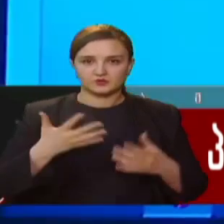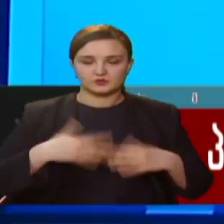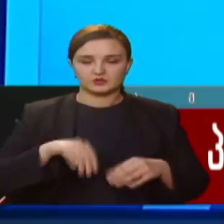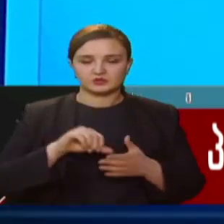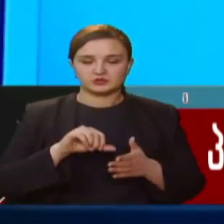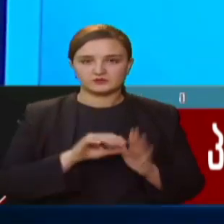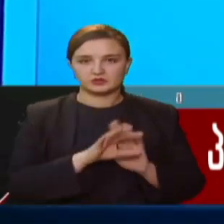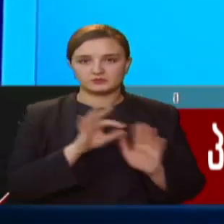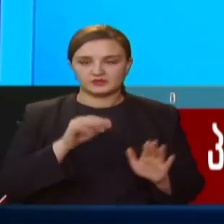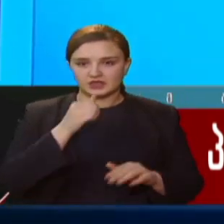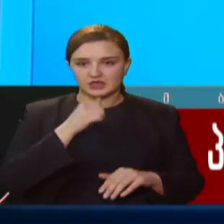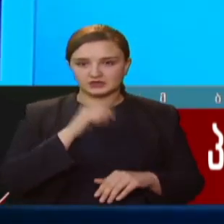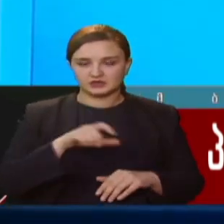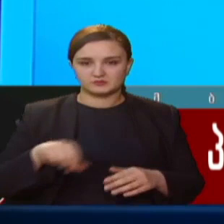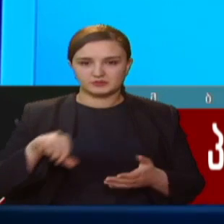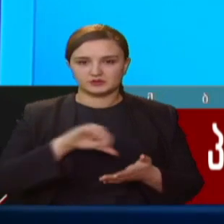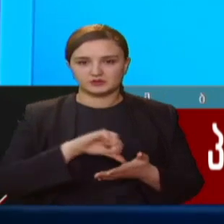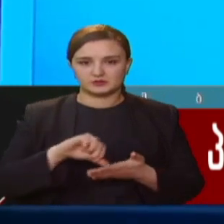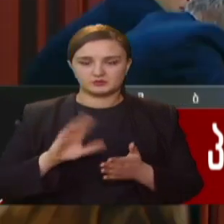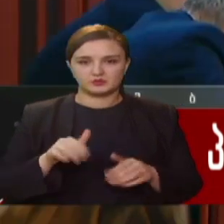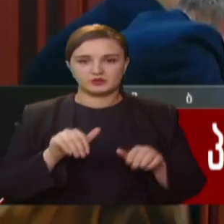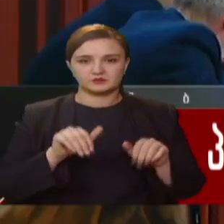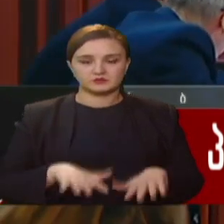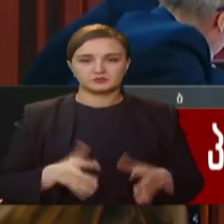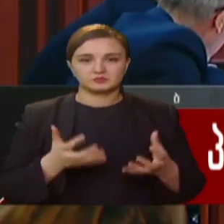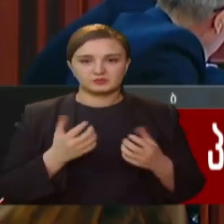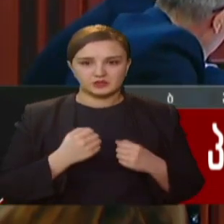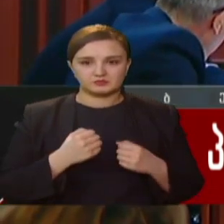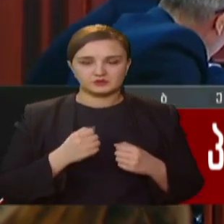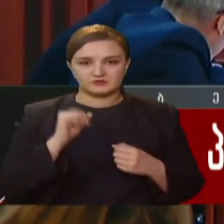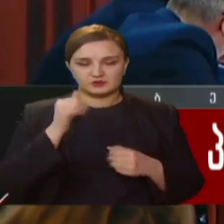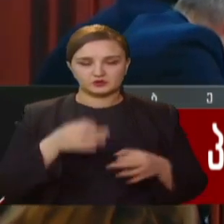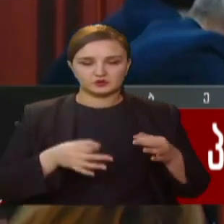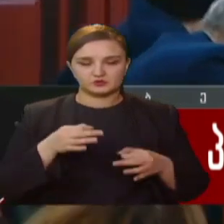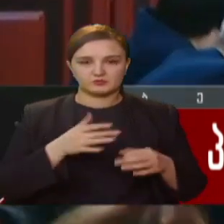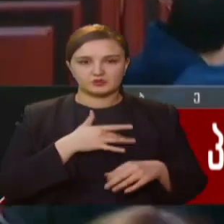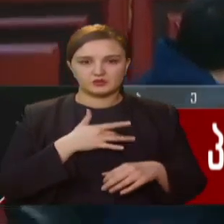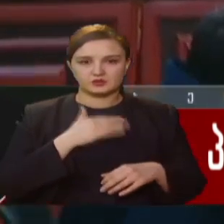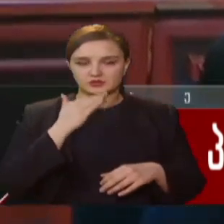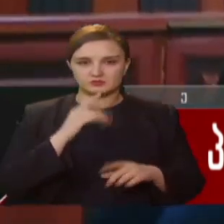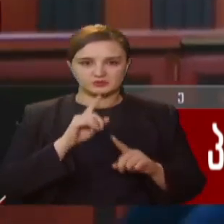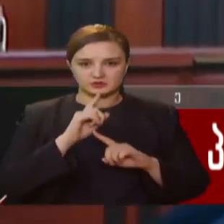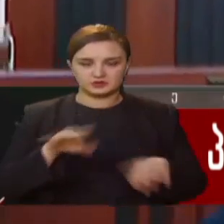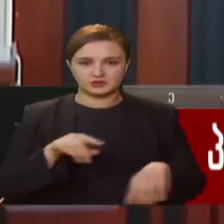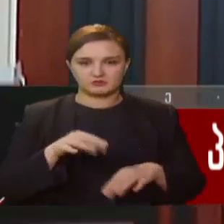მიერ დაქირავებული ექსპერტები წარდგებიან. თუმცა გადაწყვეტილების მიღებისთვის ხვალინდელის ხდომა სავარაუდოდ საკმარისი არ